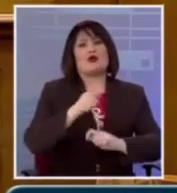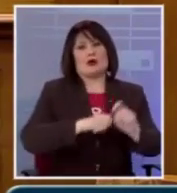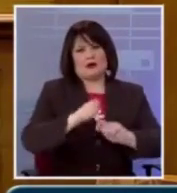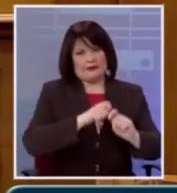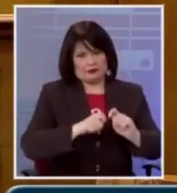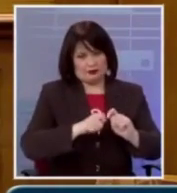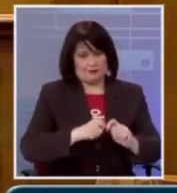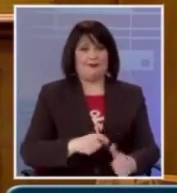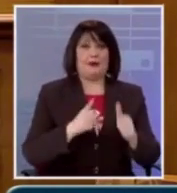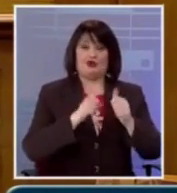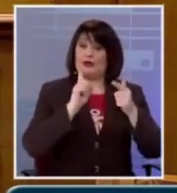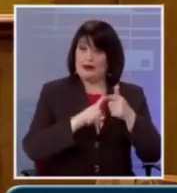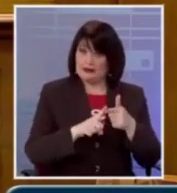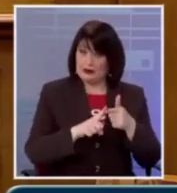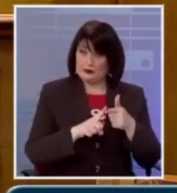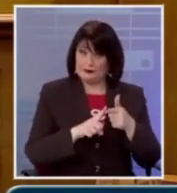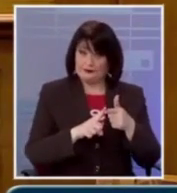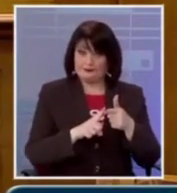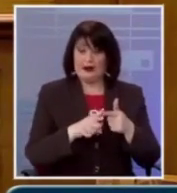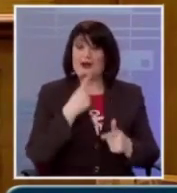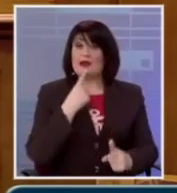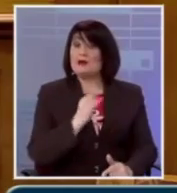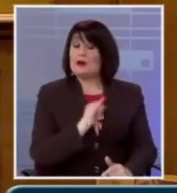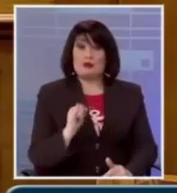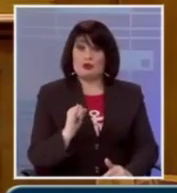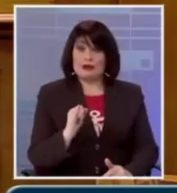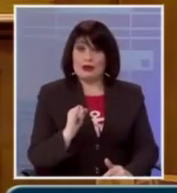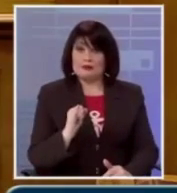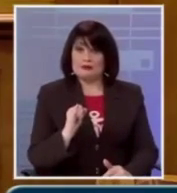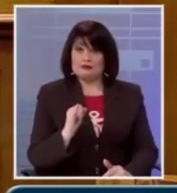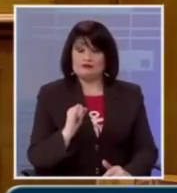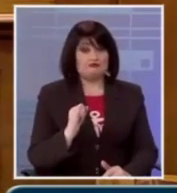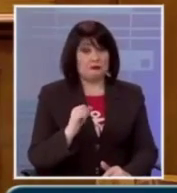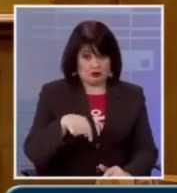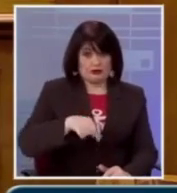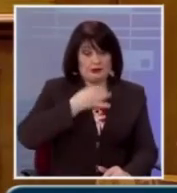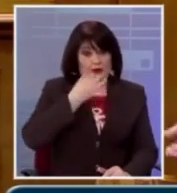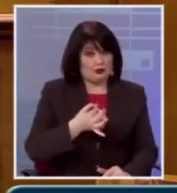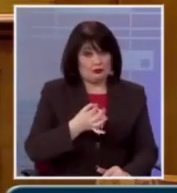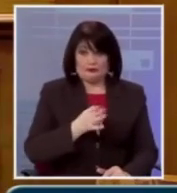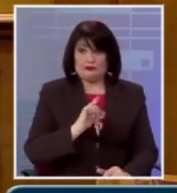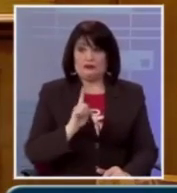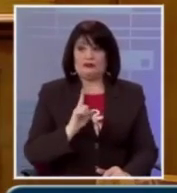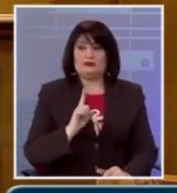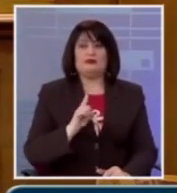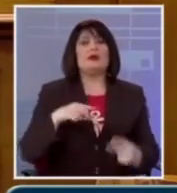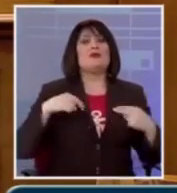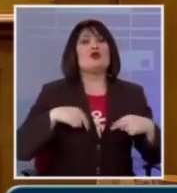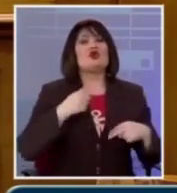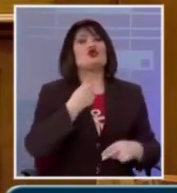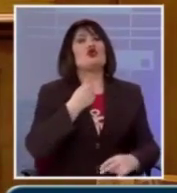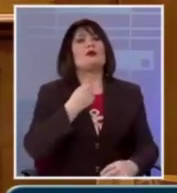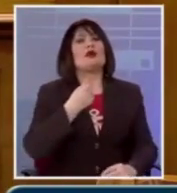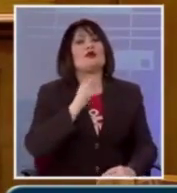ανασυγκρότησης. Δεύτερον, δεν είπαμε ποτέ και δεν λέμε ούτε σήμερα, όπως είπε και ο Υπουργός